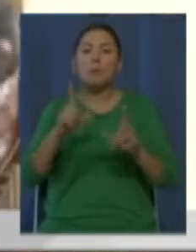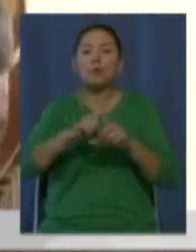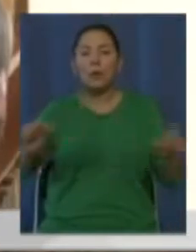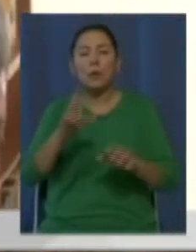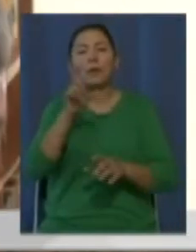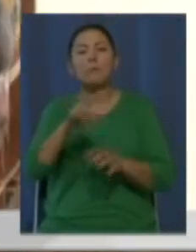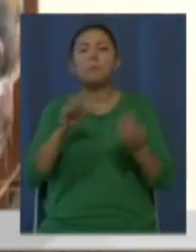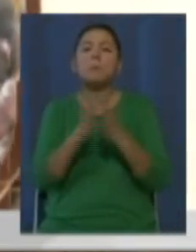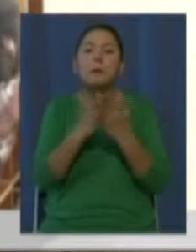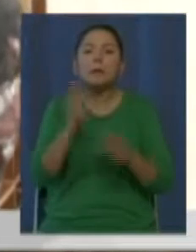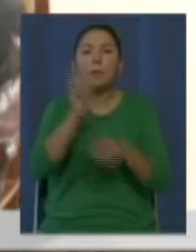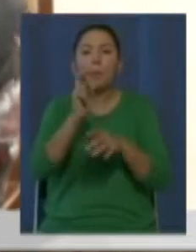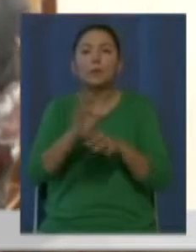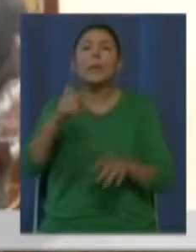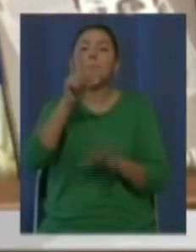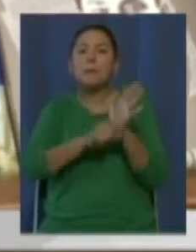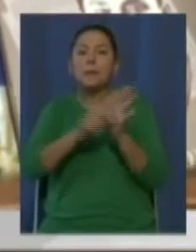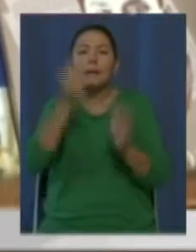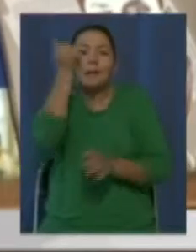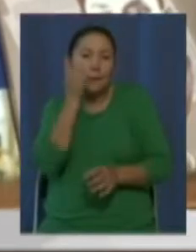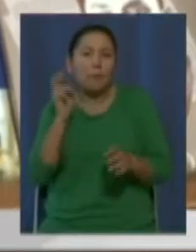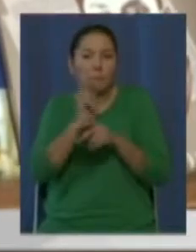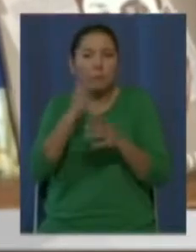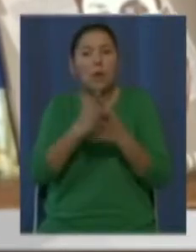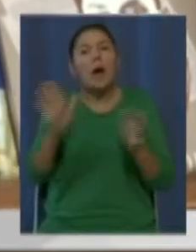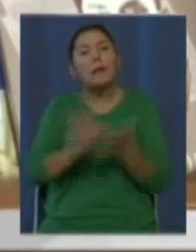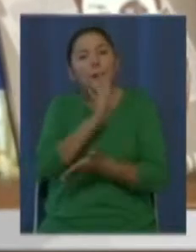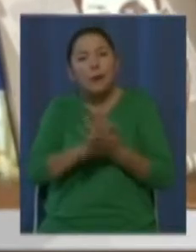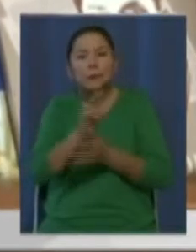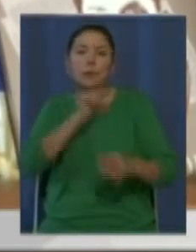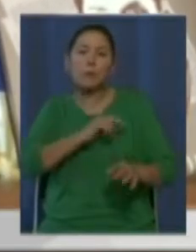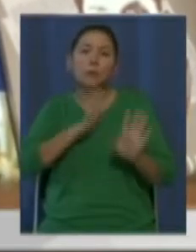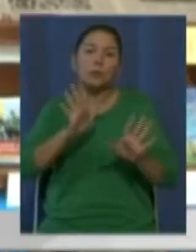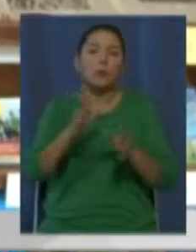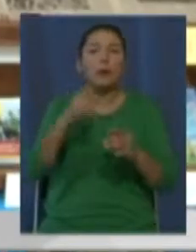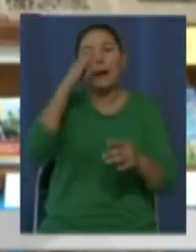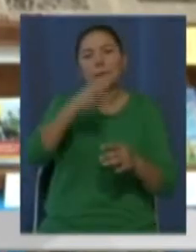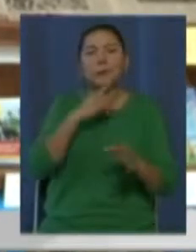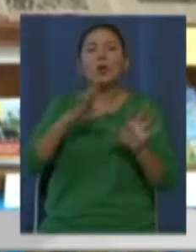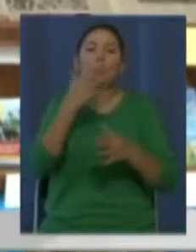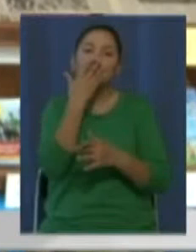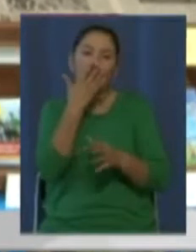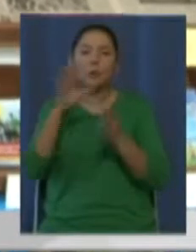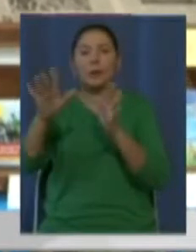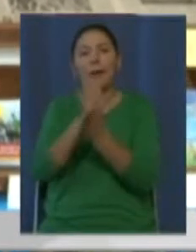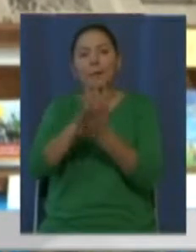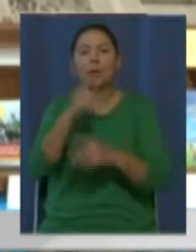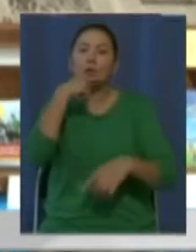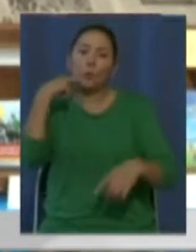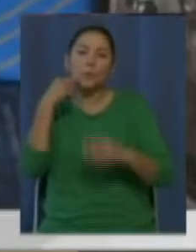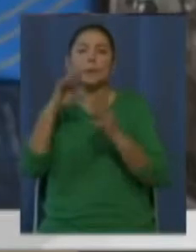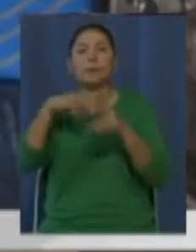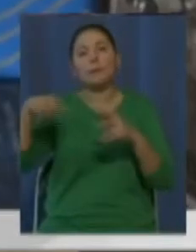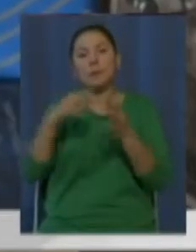келе жатқан рухани ордада түрлі тілде жазылған 150-ден астам автордың кітабы сақталыпты. Тіпті сирек басылымдар қорда